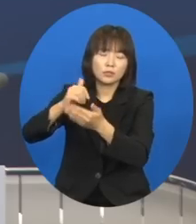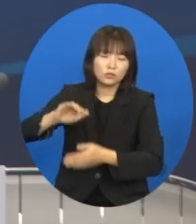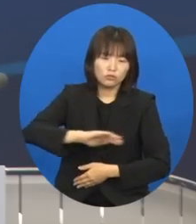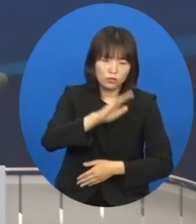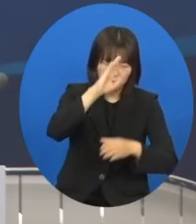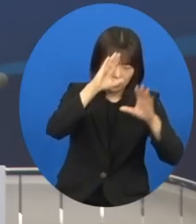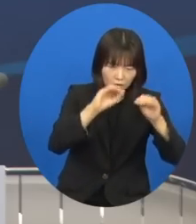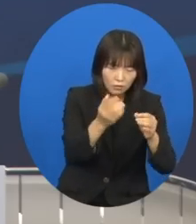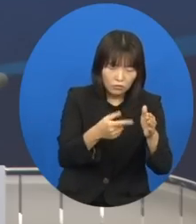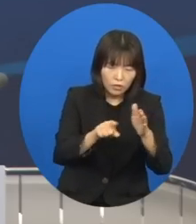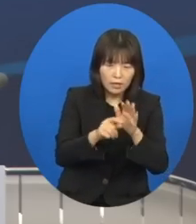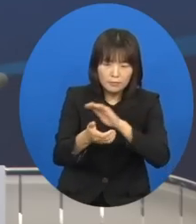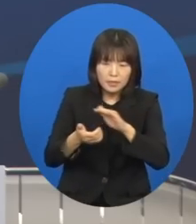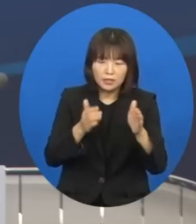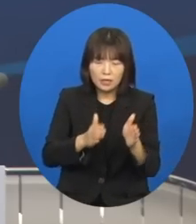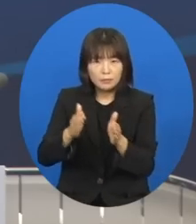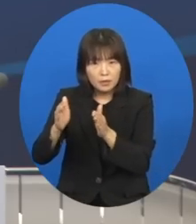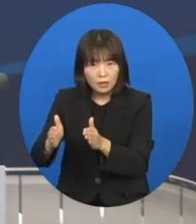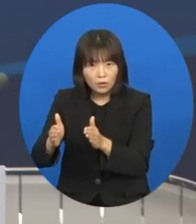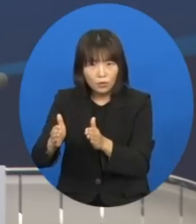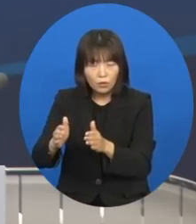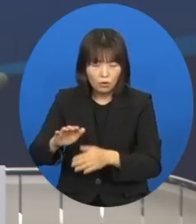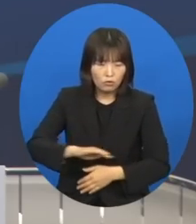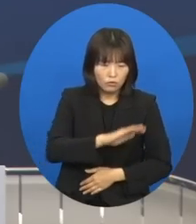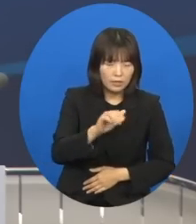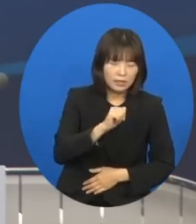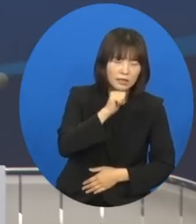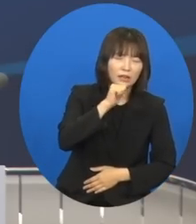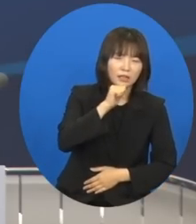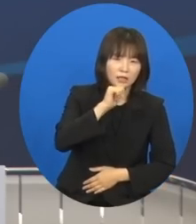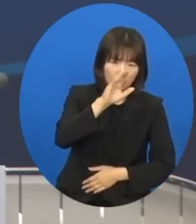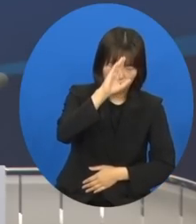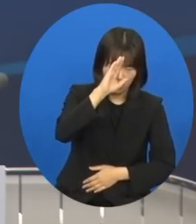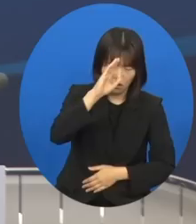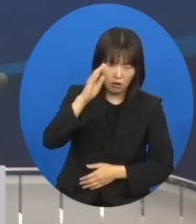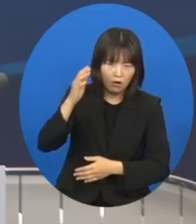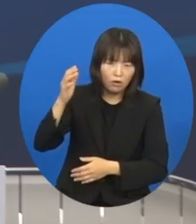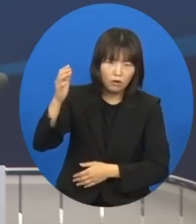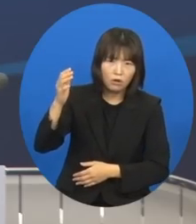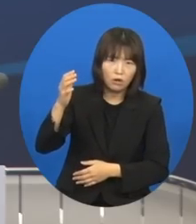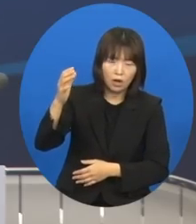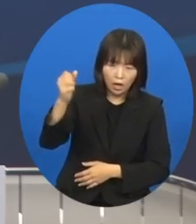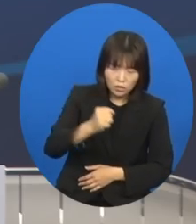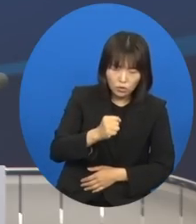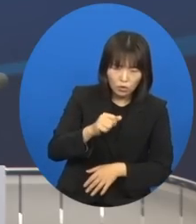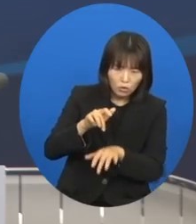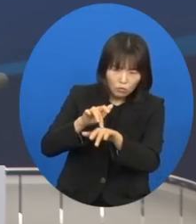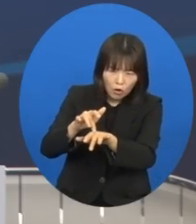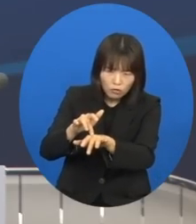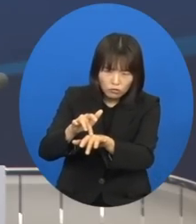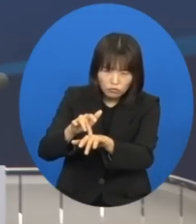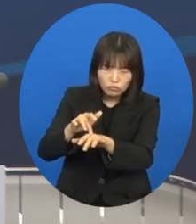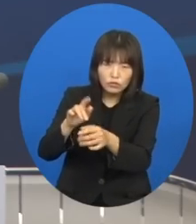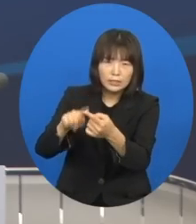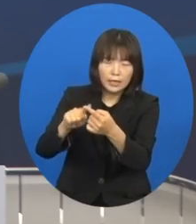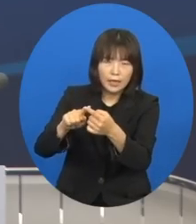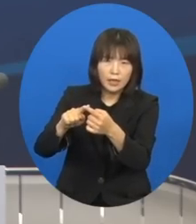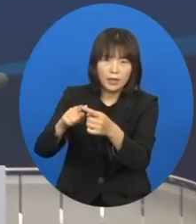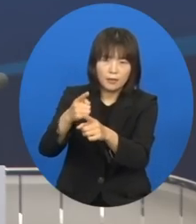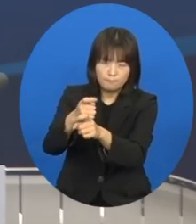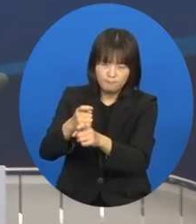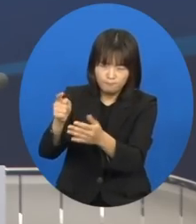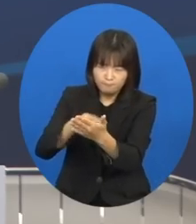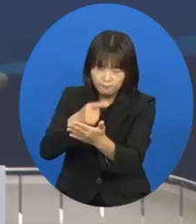계시고 우리에게 가난과 질병과 저주를 가져오신 그 원수를 향해서 보복하신 하나님, 그리고 우리의